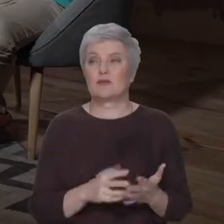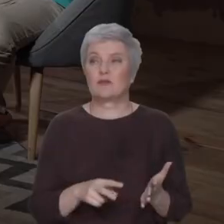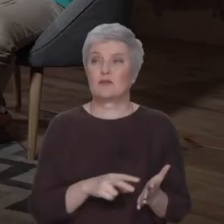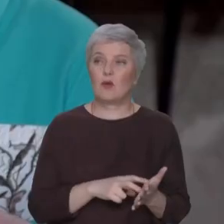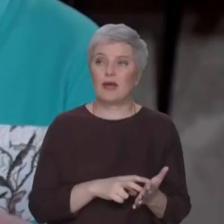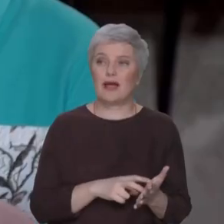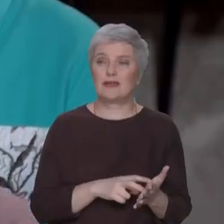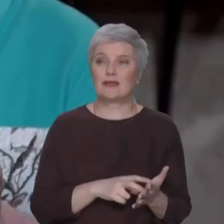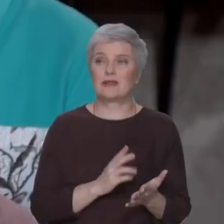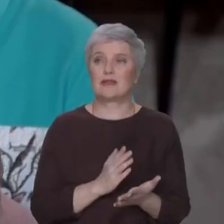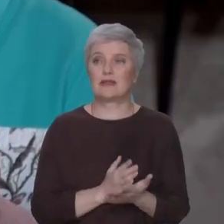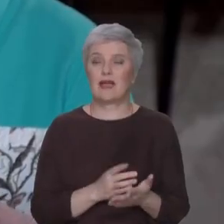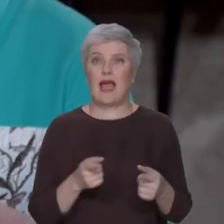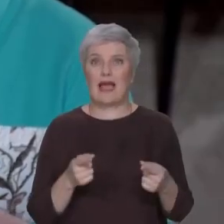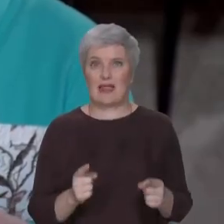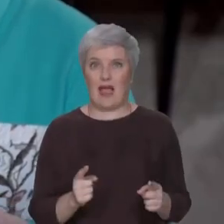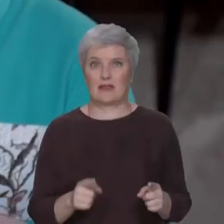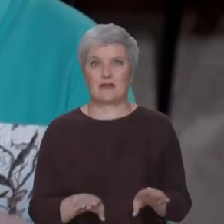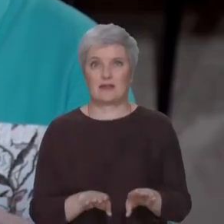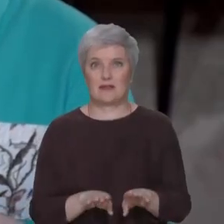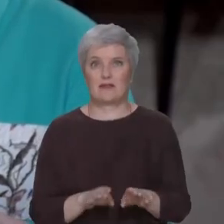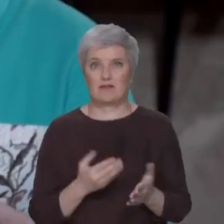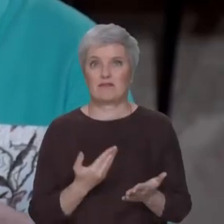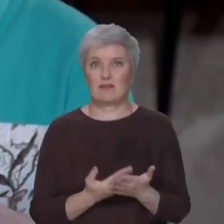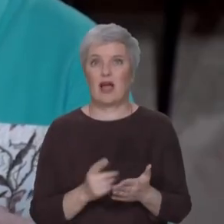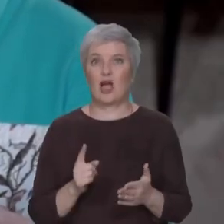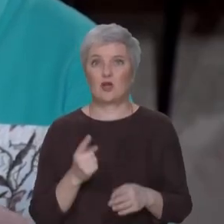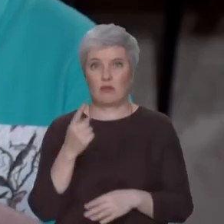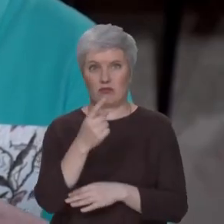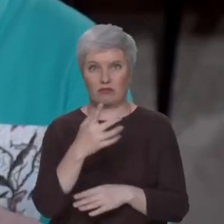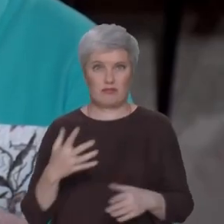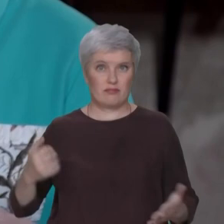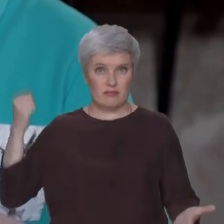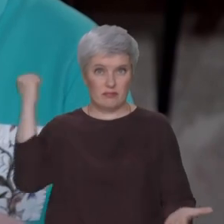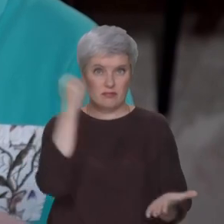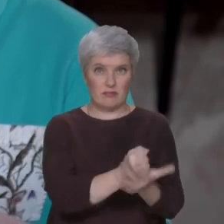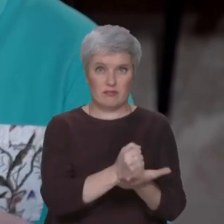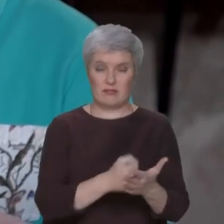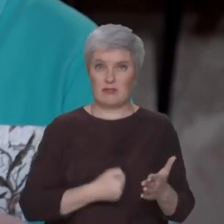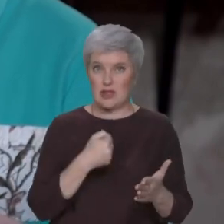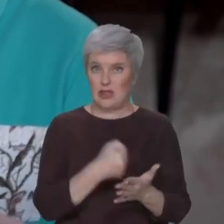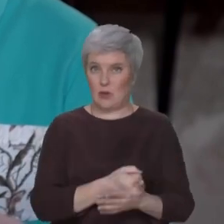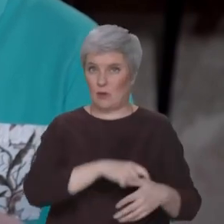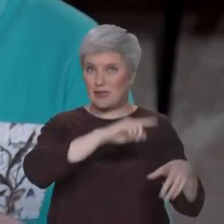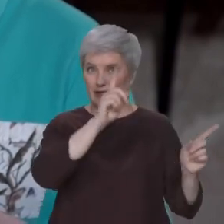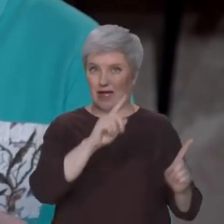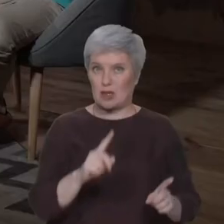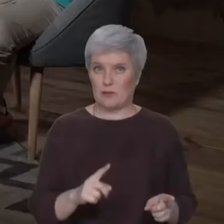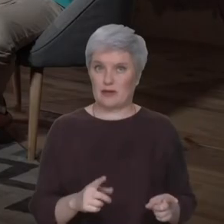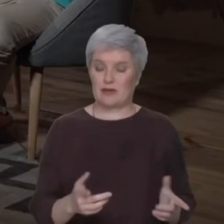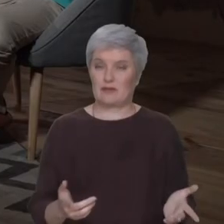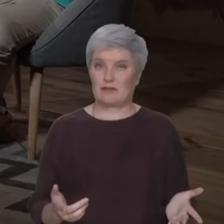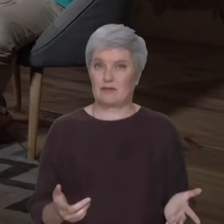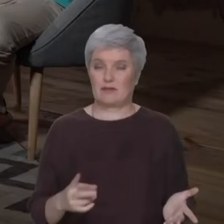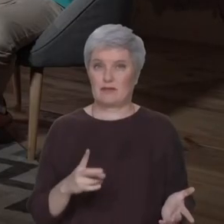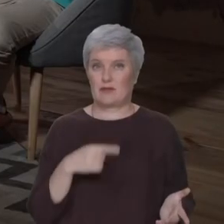боязнь і є реальність така, що ракети долітають російські аж до Закарпаття, Я